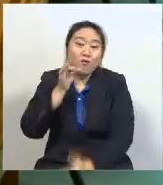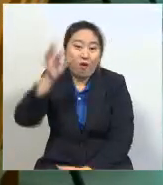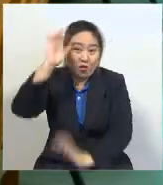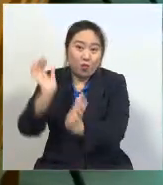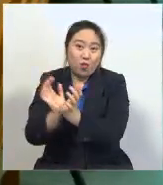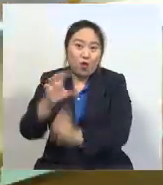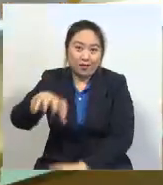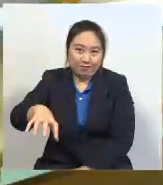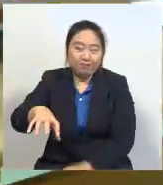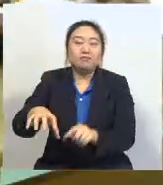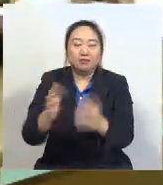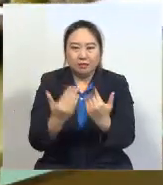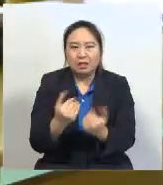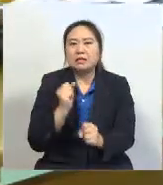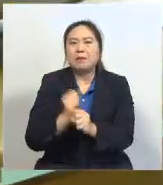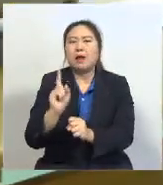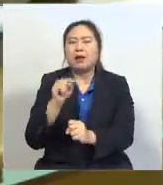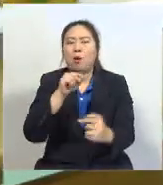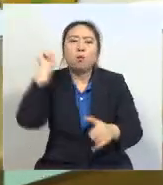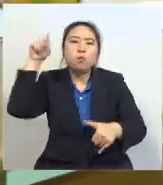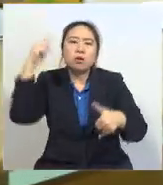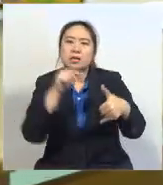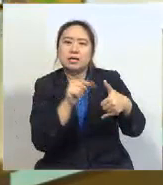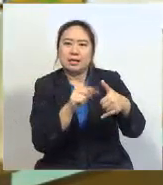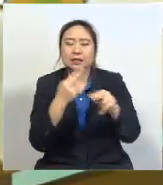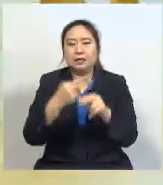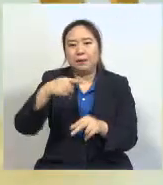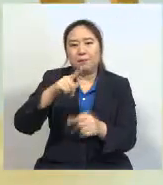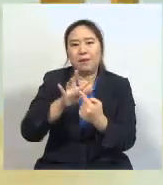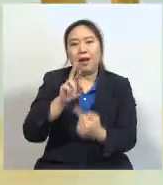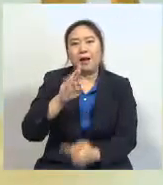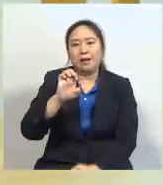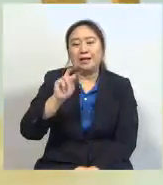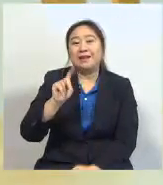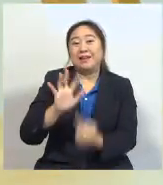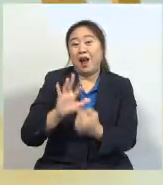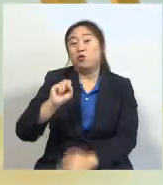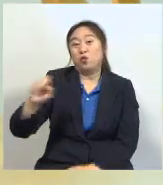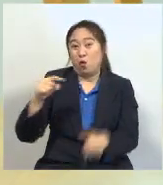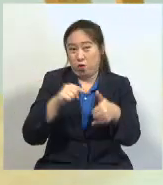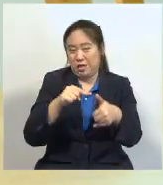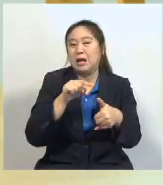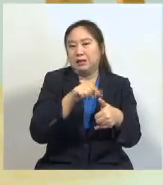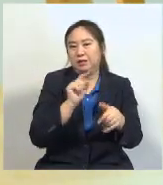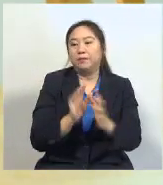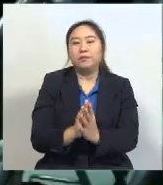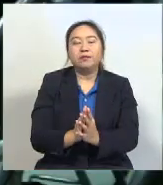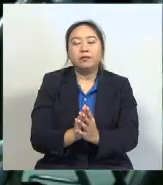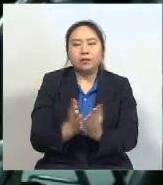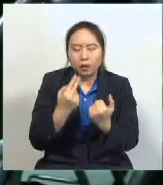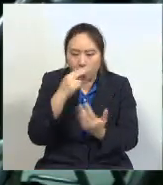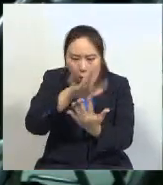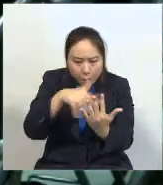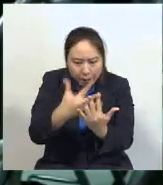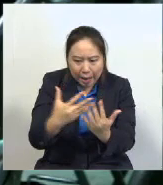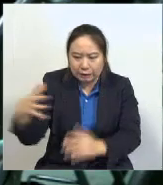ที่สภ.จอมบึงเพื่อดำเนินคดีกับนางสาวปรินาไกรคุปตามข้อหาที่มีการตรวจพบในส่วนการจัดทำแผนที่ตรวจยึ